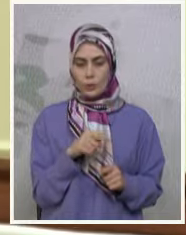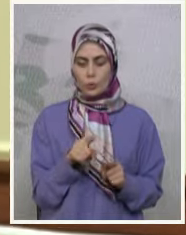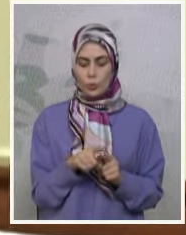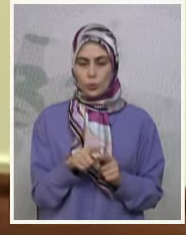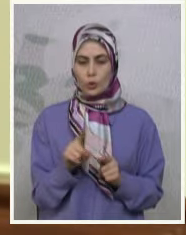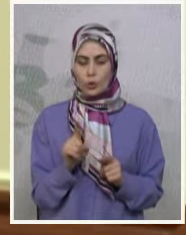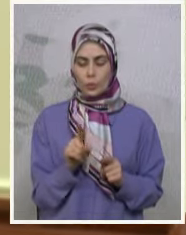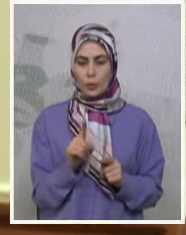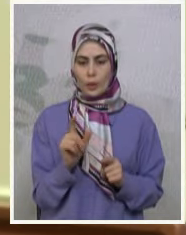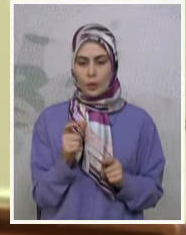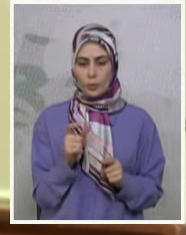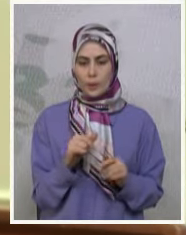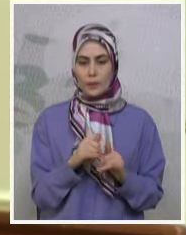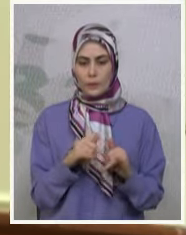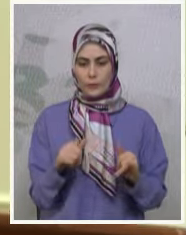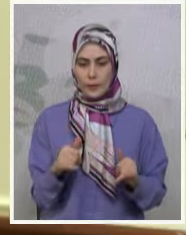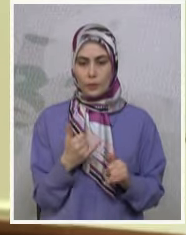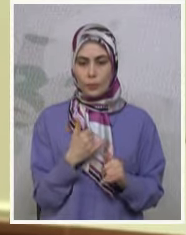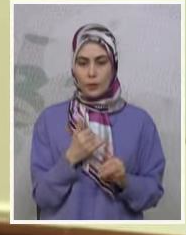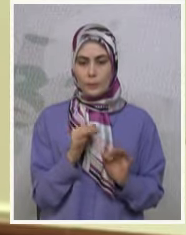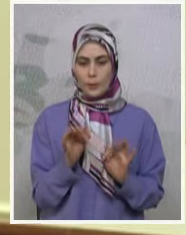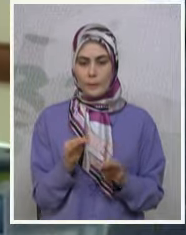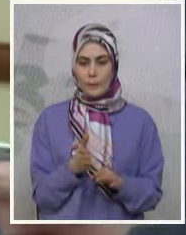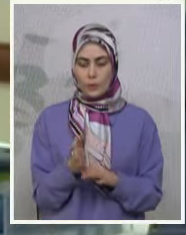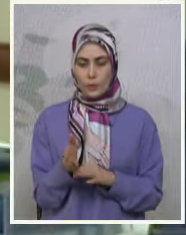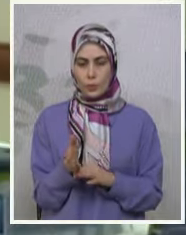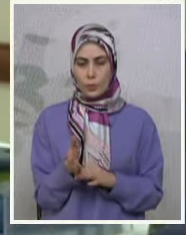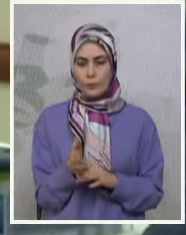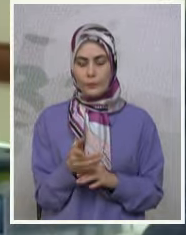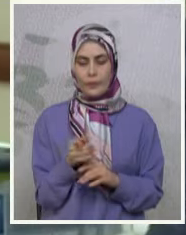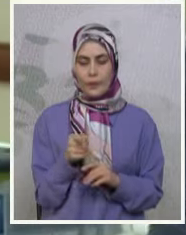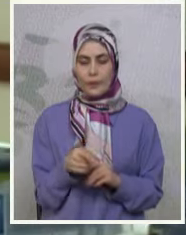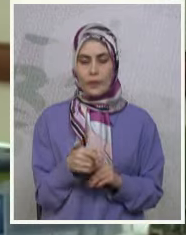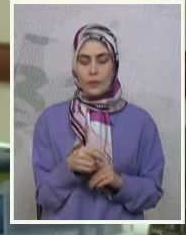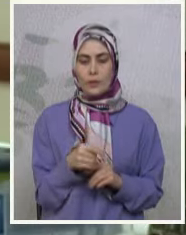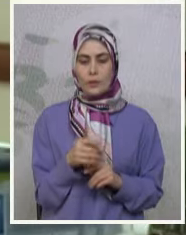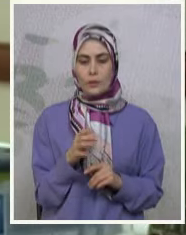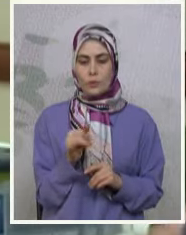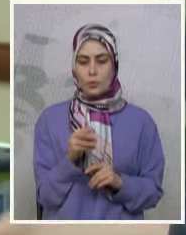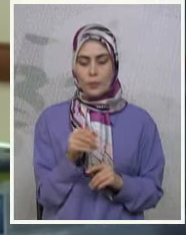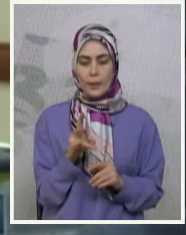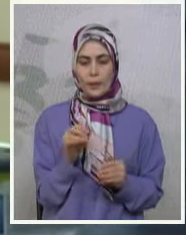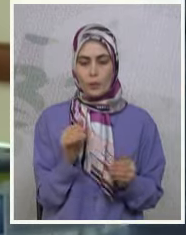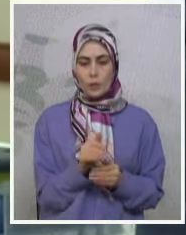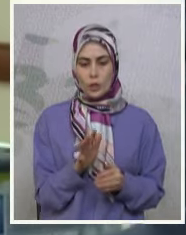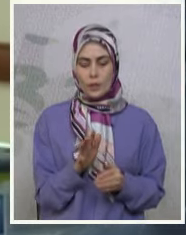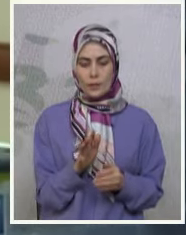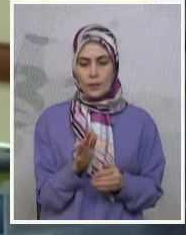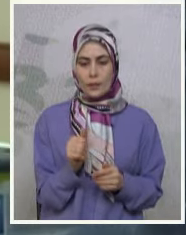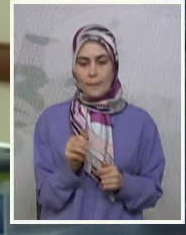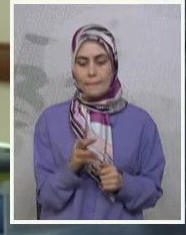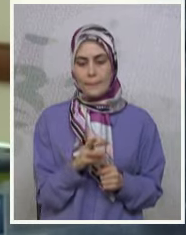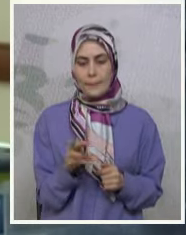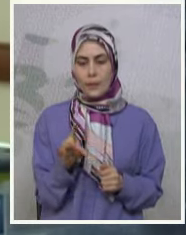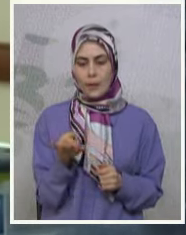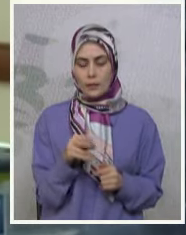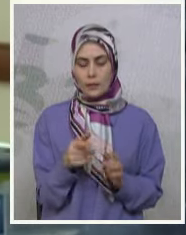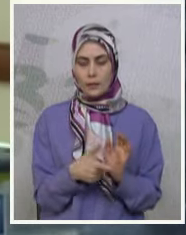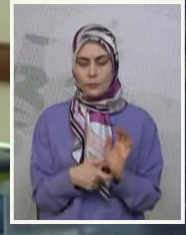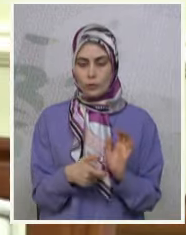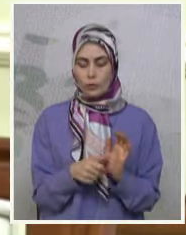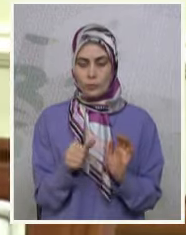что экономика развивается у нас в правильную сторону. В суммовом выражении ничего не уменьшилось. Мы 1 700 000 000 в прошлом